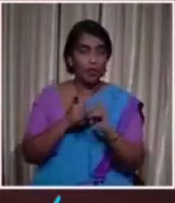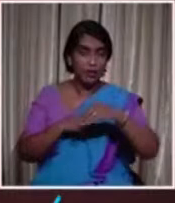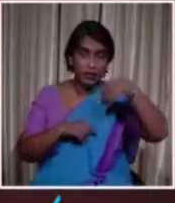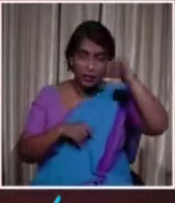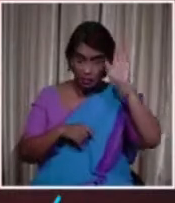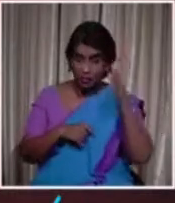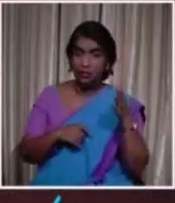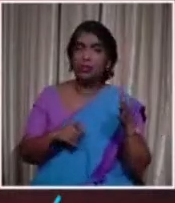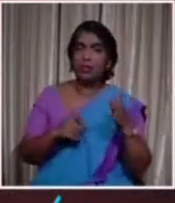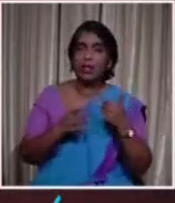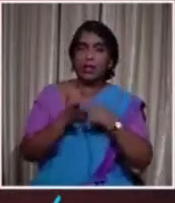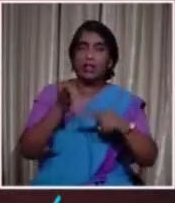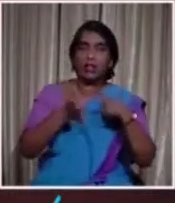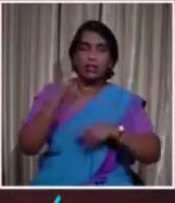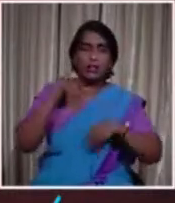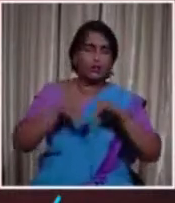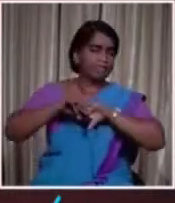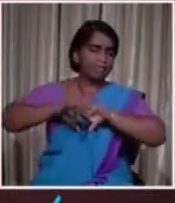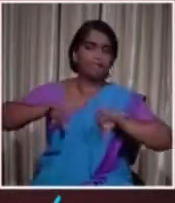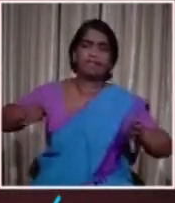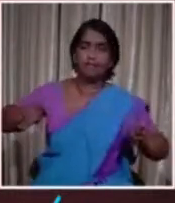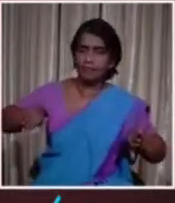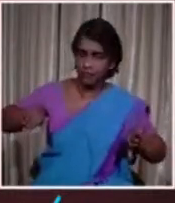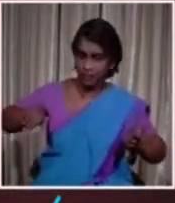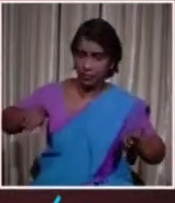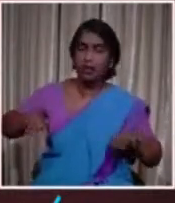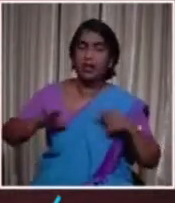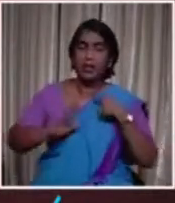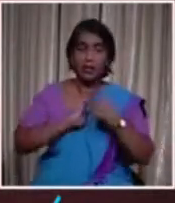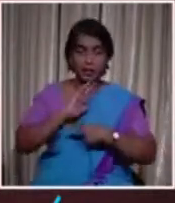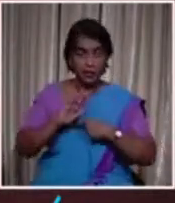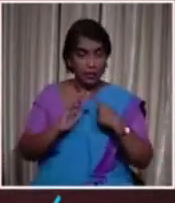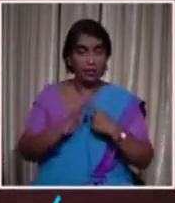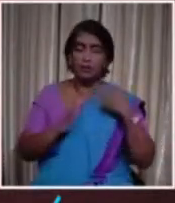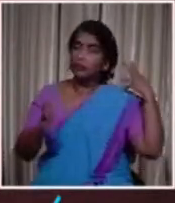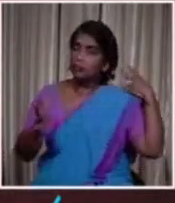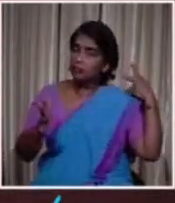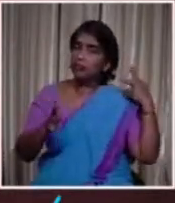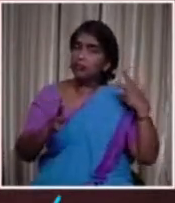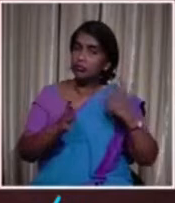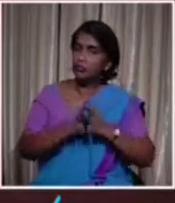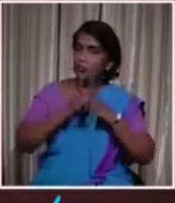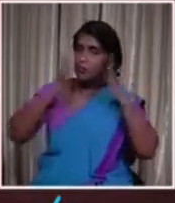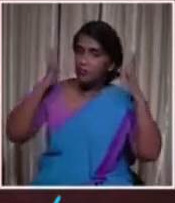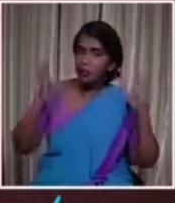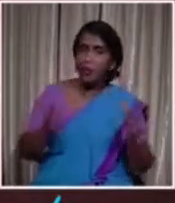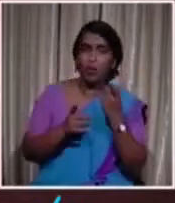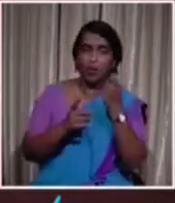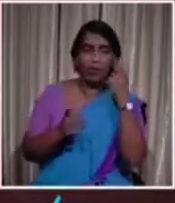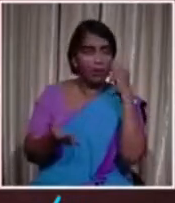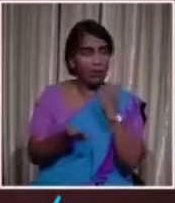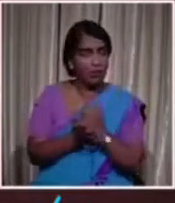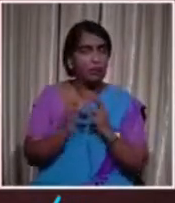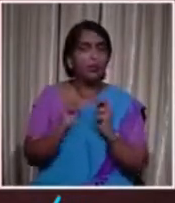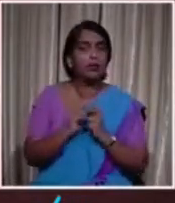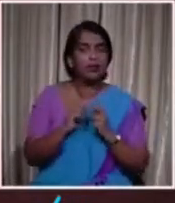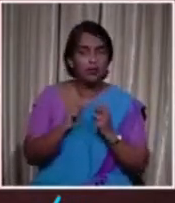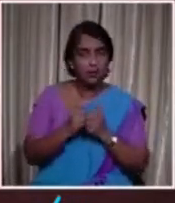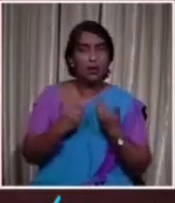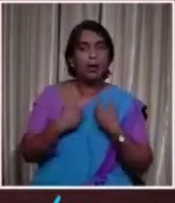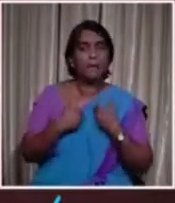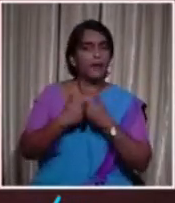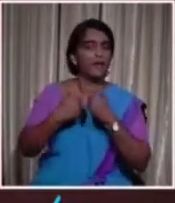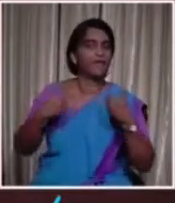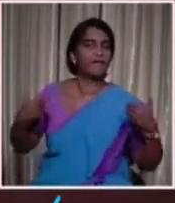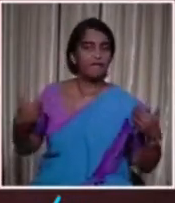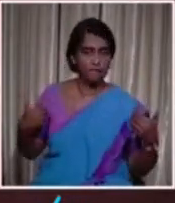කරනකොටත් දේශපාලන වශයෙන් අපි බෙදෙනවා රටේ ඉතිහාසයේ තිබුණු දෙවැන්තම ආර්ථික අර්බුදය එනකොටත් අපි